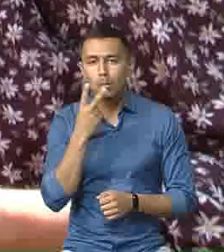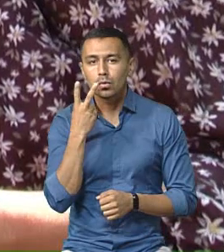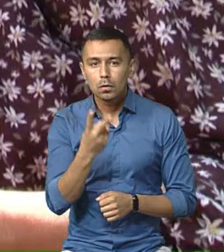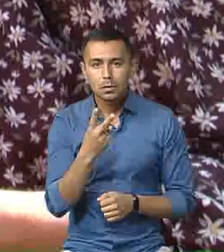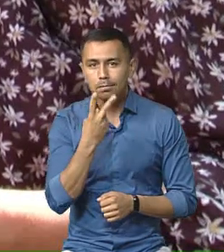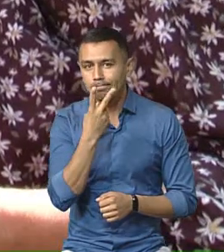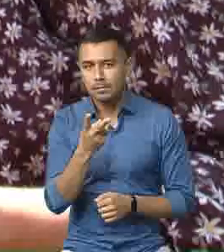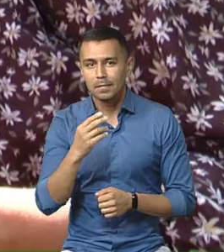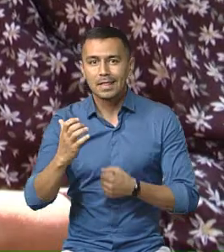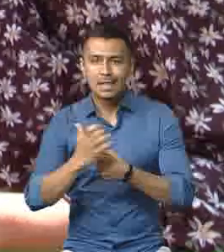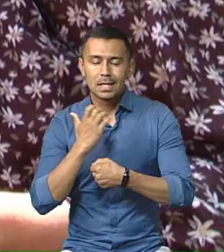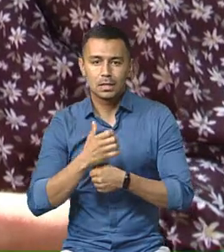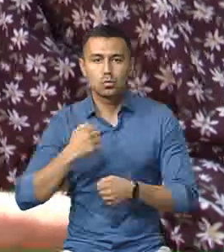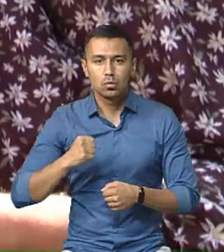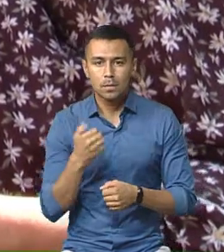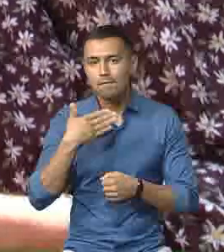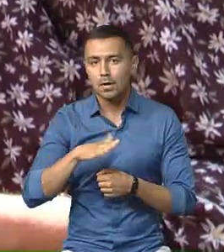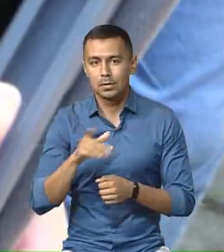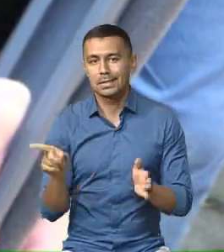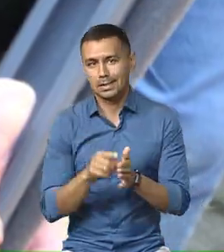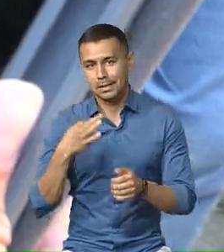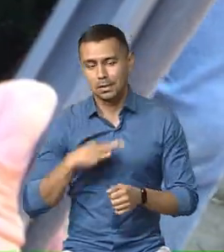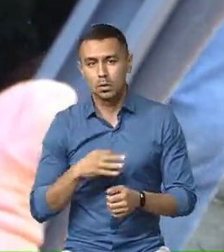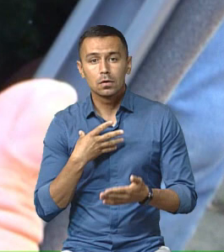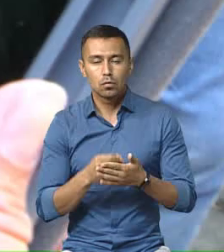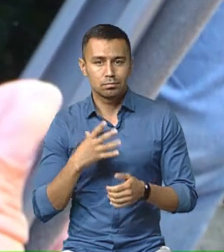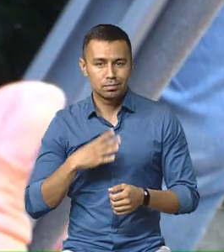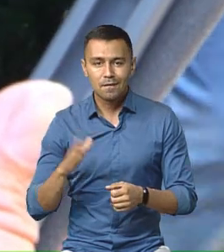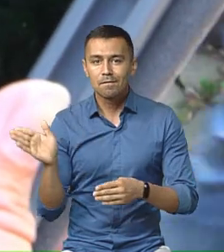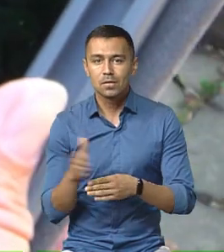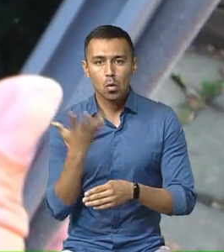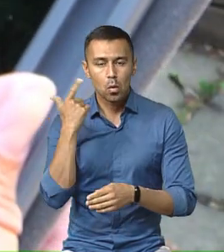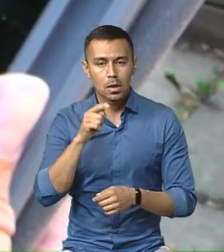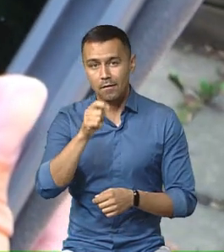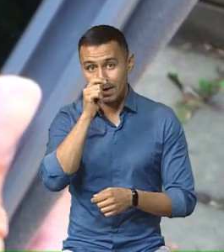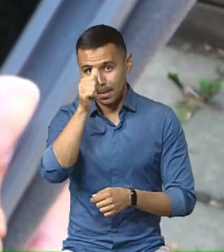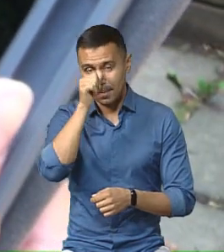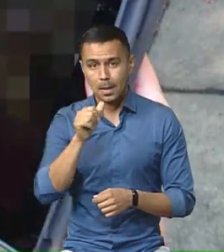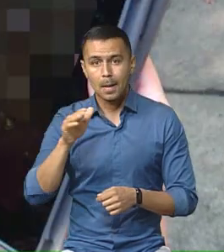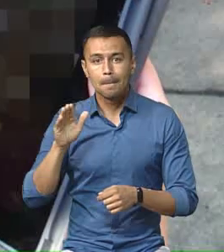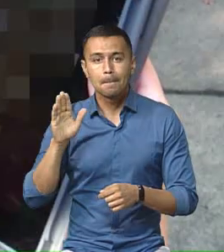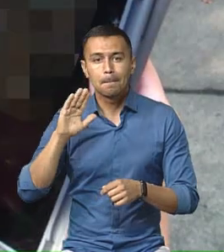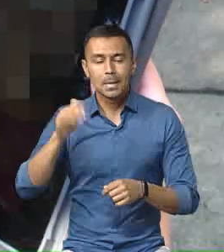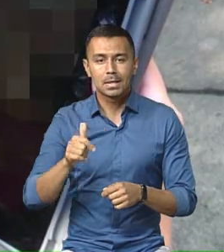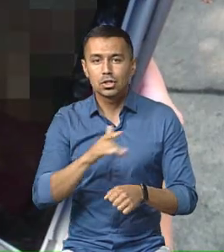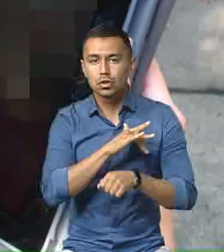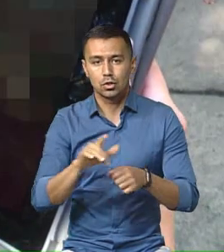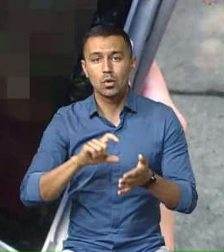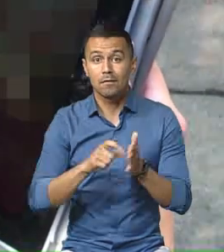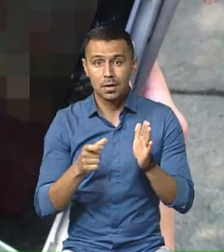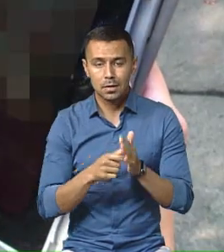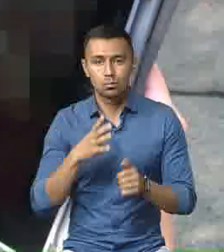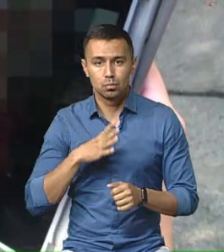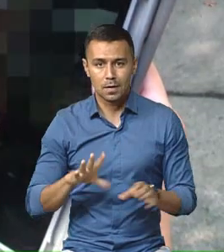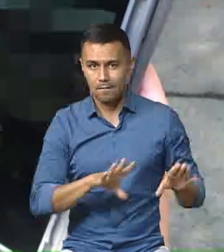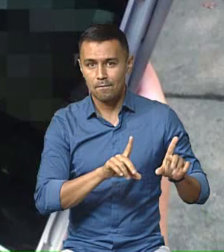у надіслані друзями відео із сином. Бо власні довелося видалити, коли у квітні після знищеної окупантами квартири